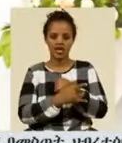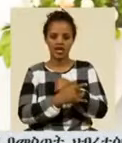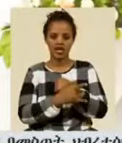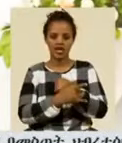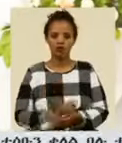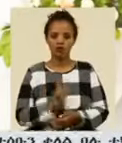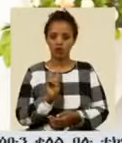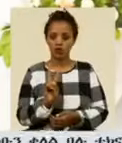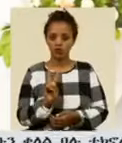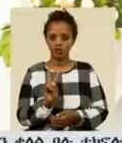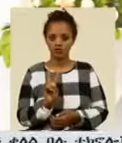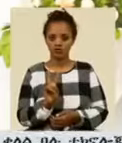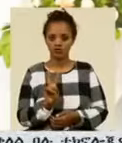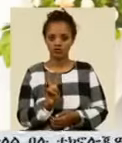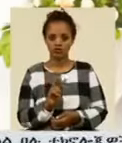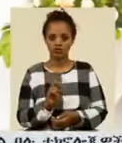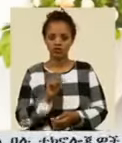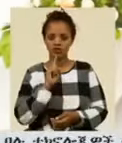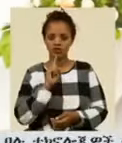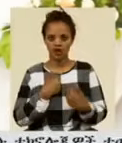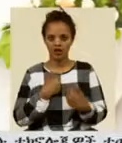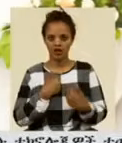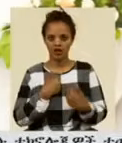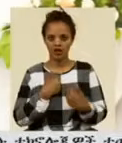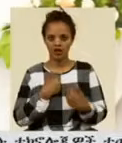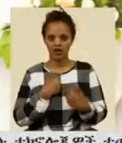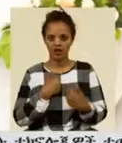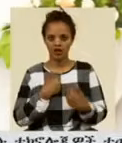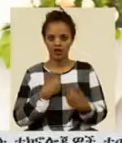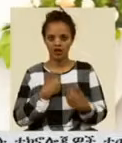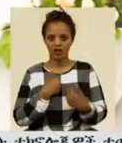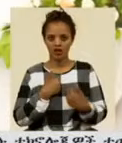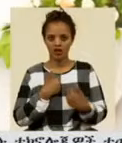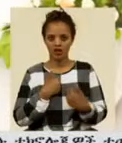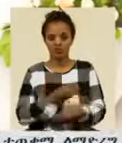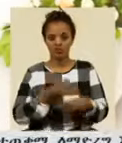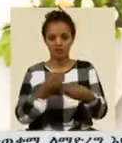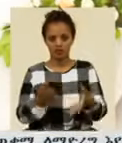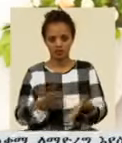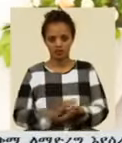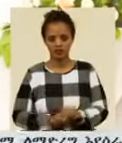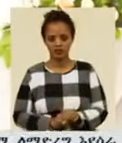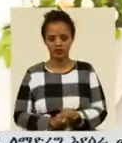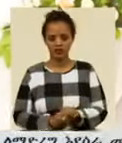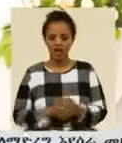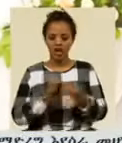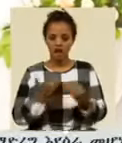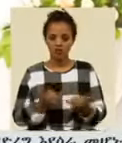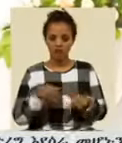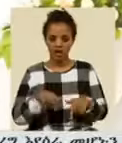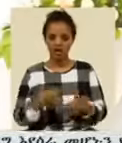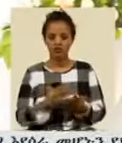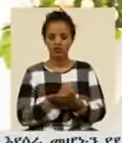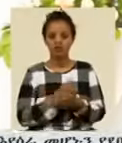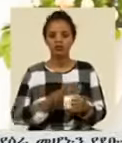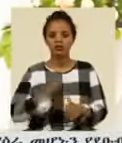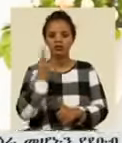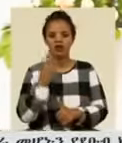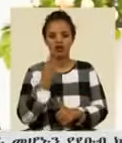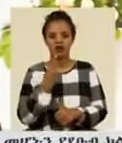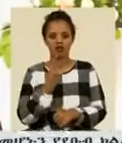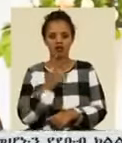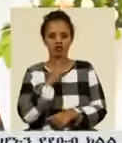ሁለት ዶዝ ነው ሙሉ እስኪሆን የሚሰጠው። ዛሬ ያው የሚወሰደው የመጀመሪያ ዶዝ ነው